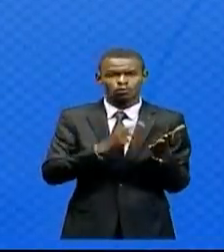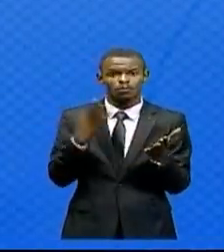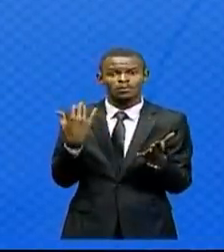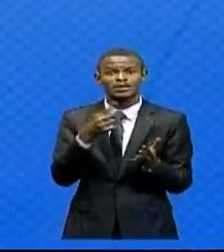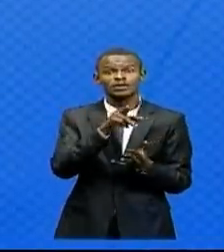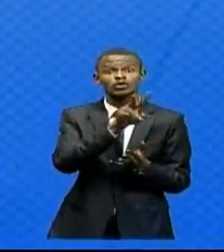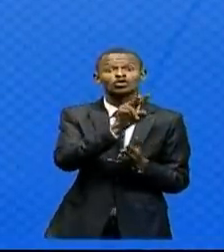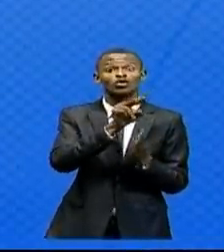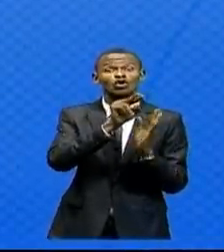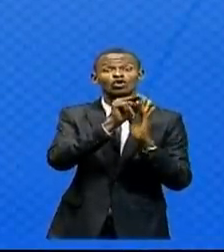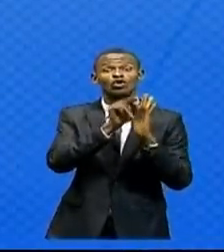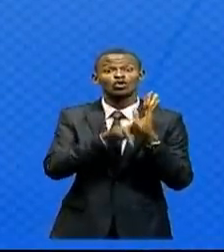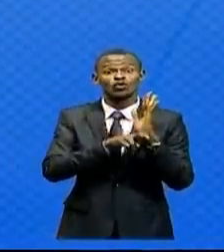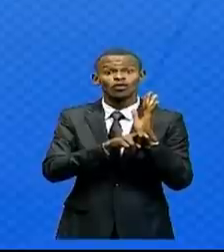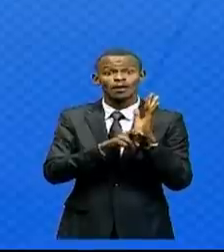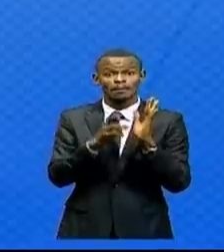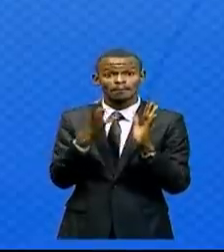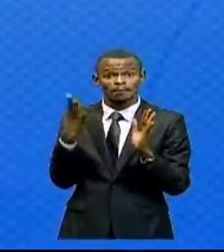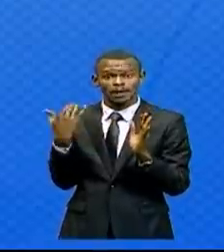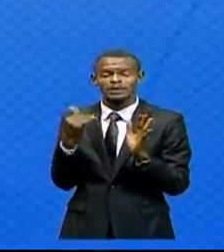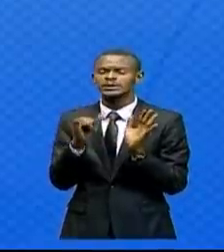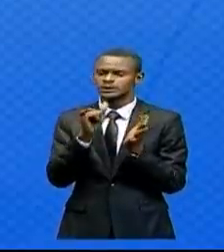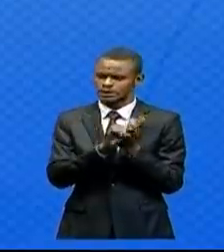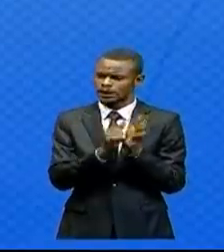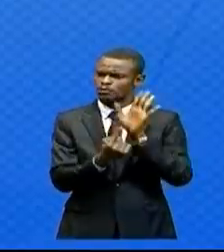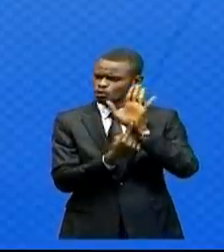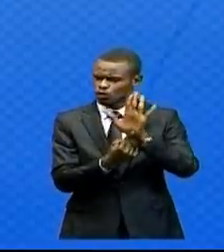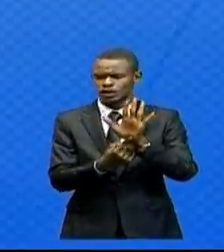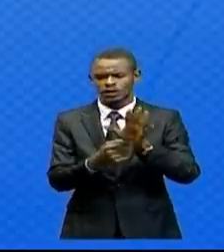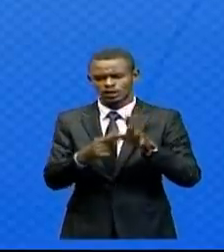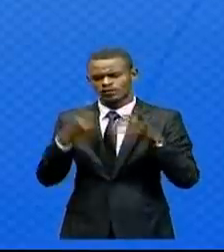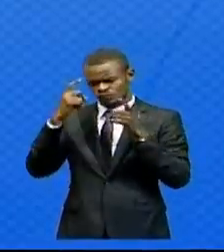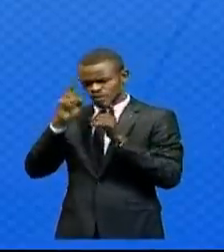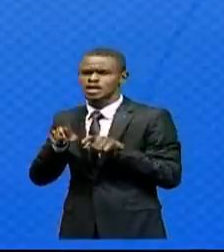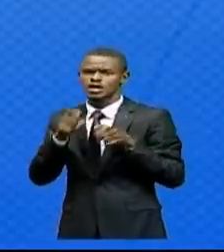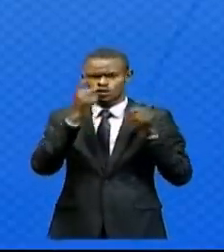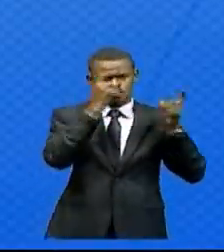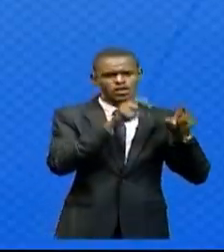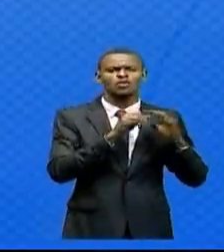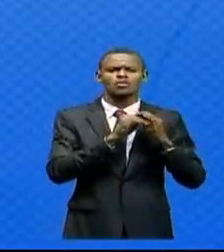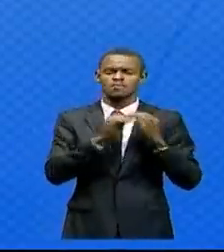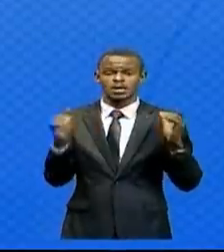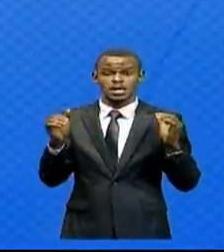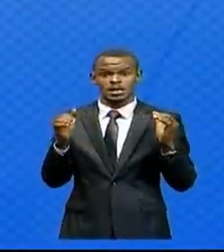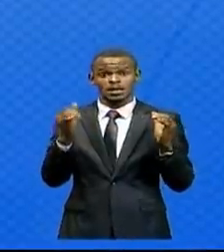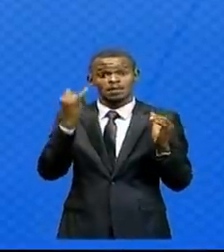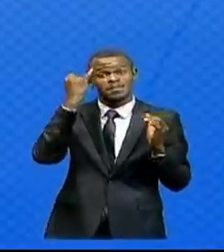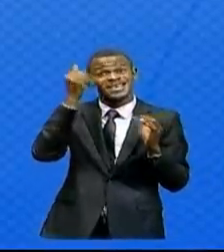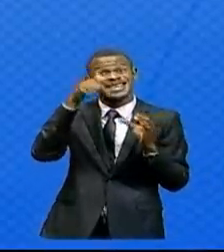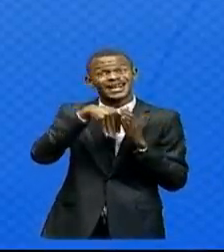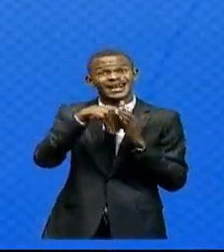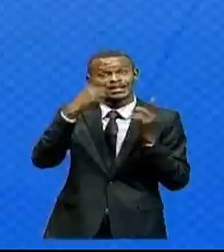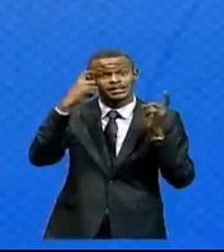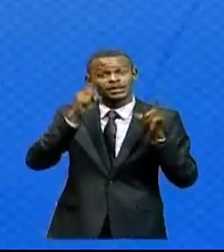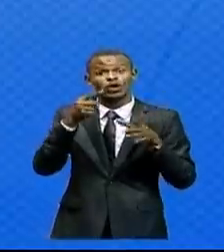2021 représente un compromis dont les grandes résolutions sont les suivantes.